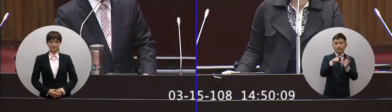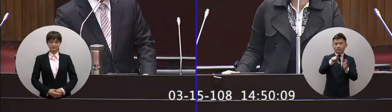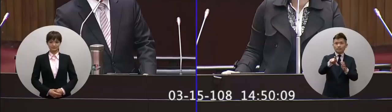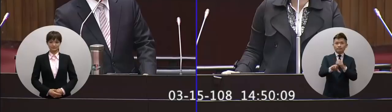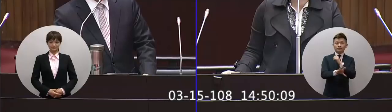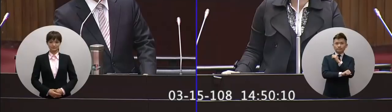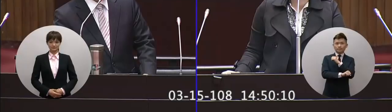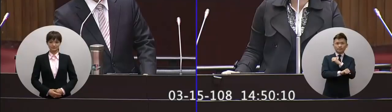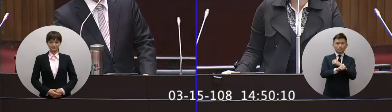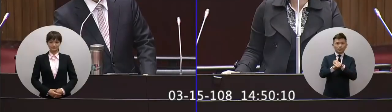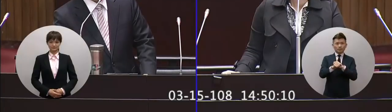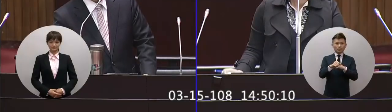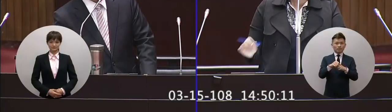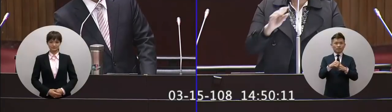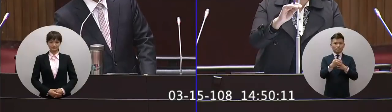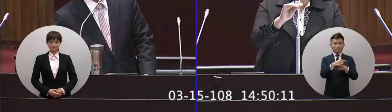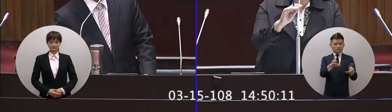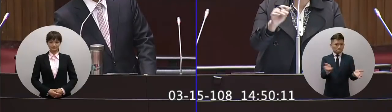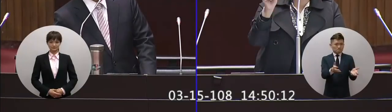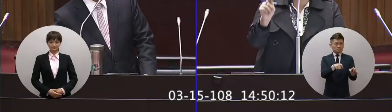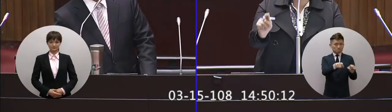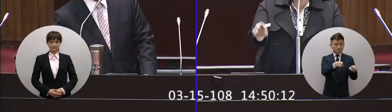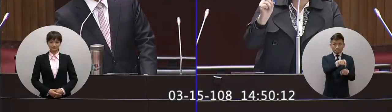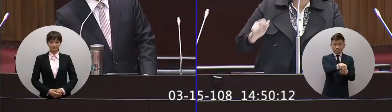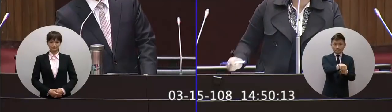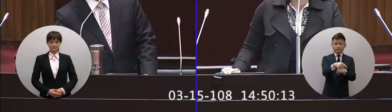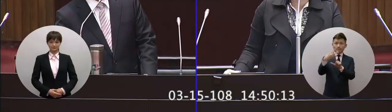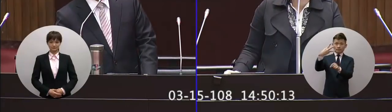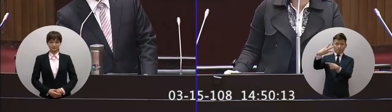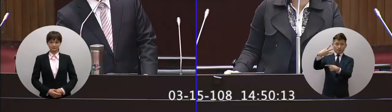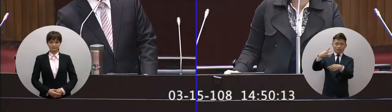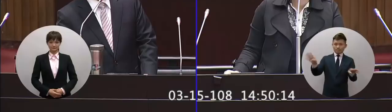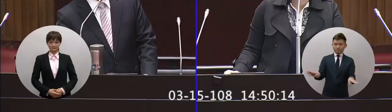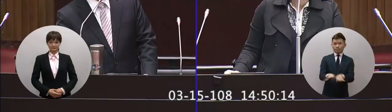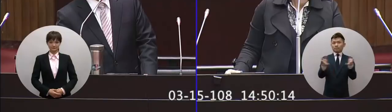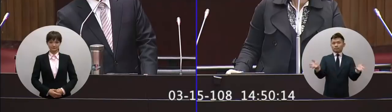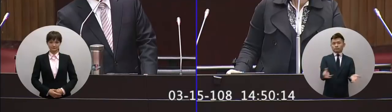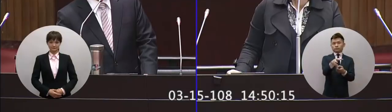海岸保胜开发案，而这个开发案呢，在3月1号动土。